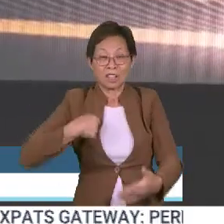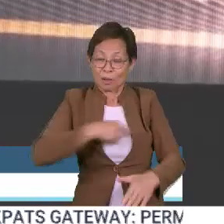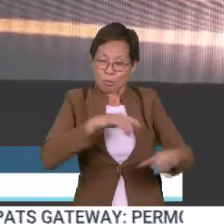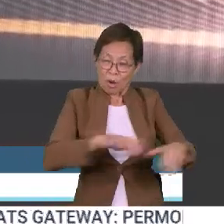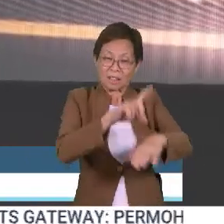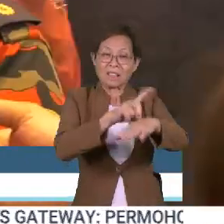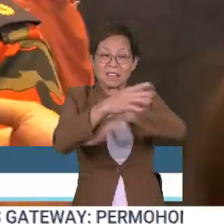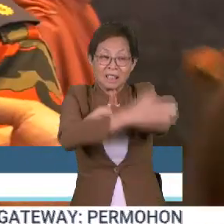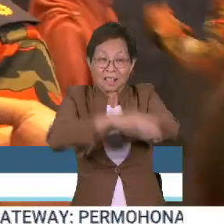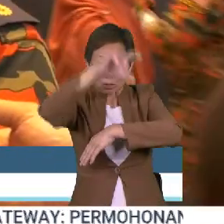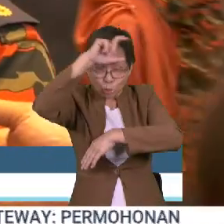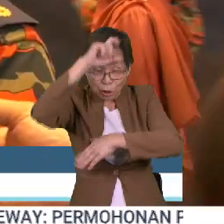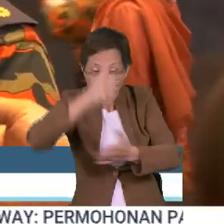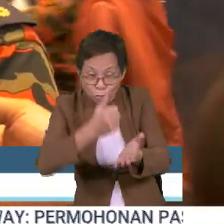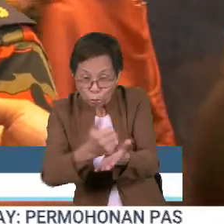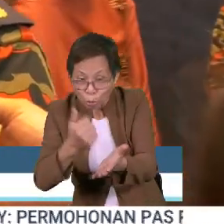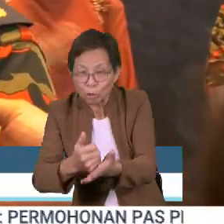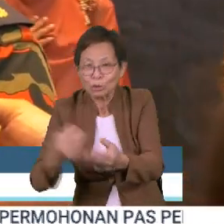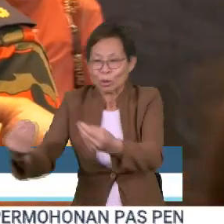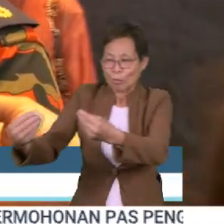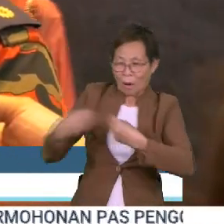tu diberi